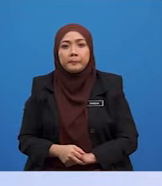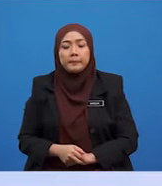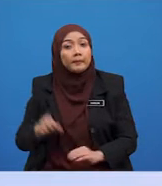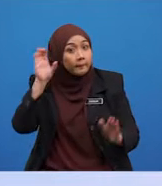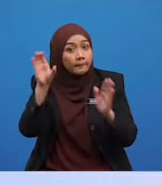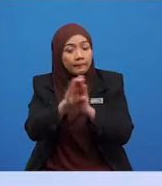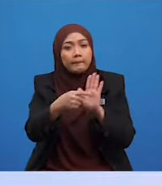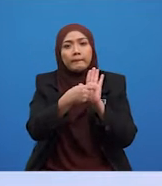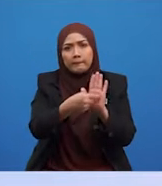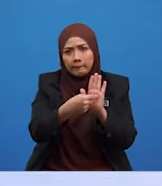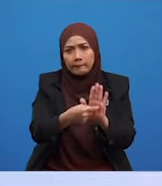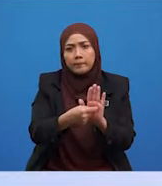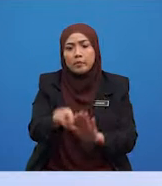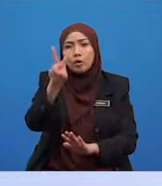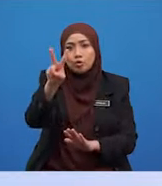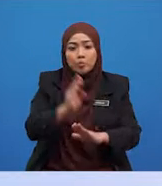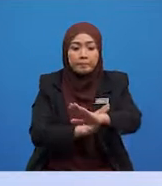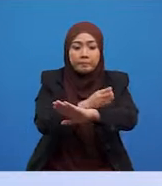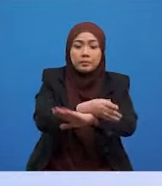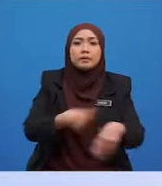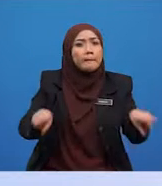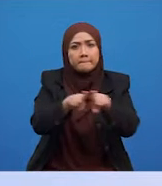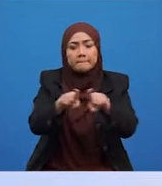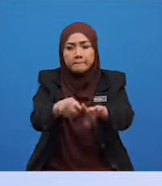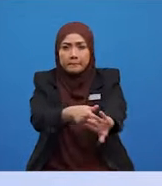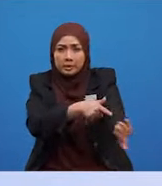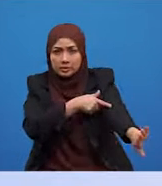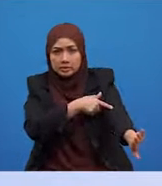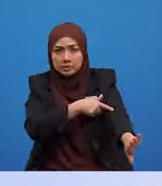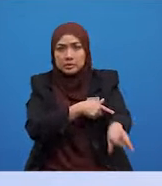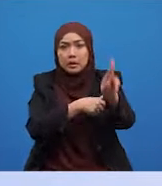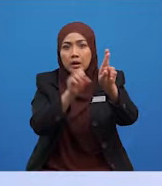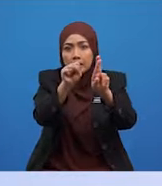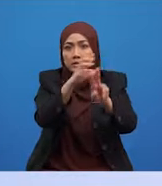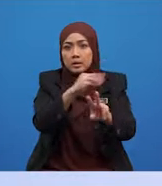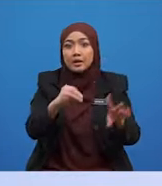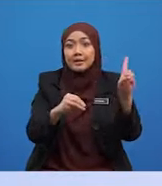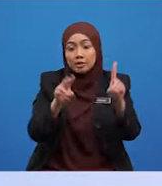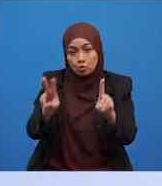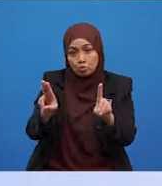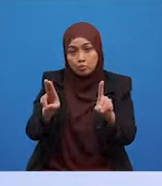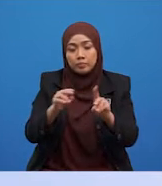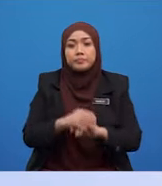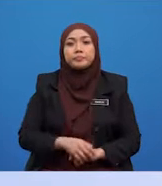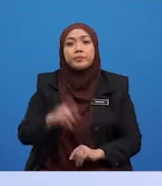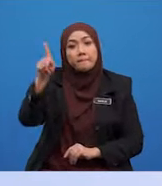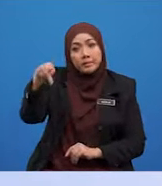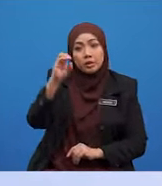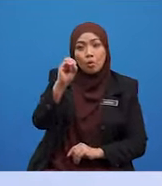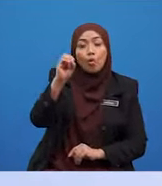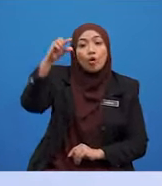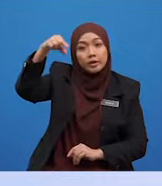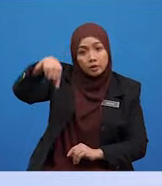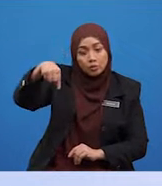Rajah menunjukkan dua perentas yang sama panjang, RS dan TU. POQ ialah